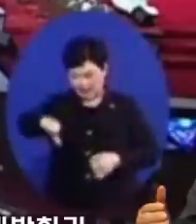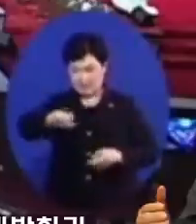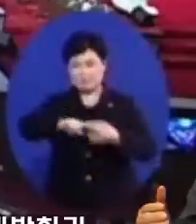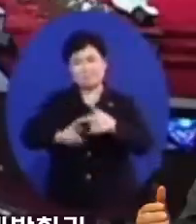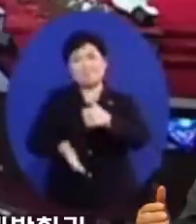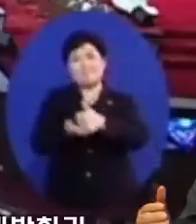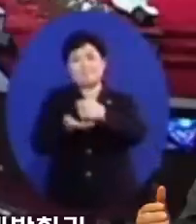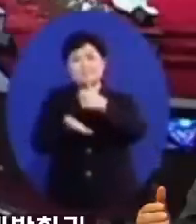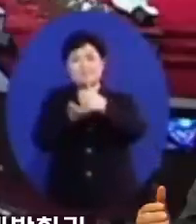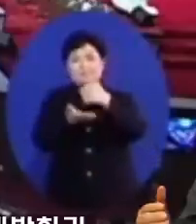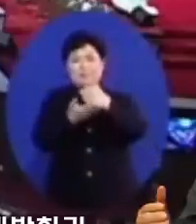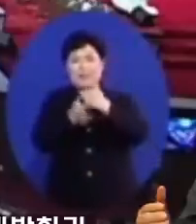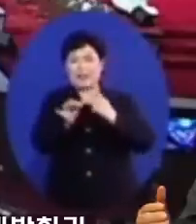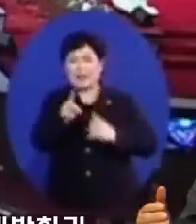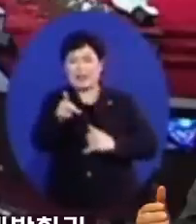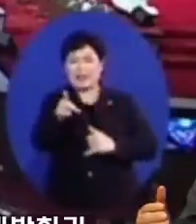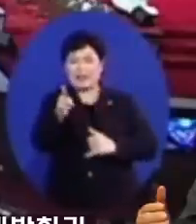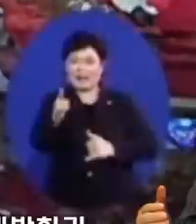격려하며 그를